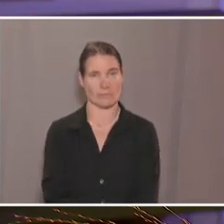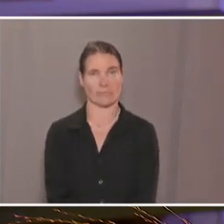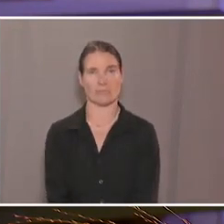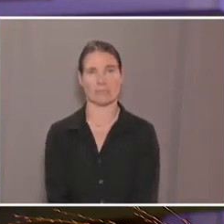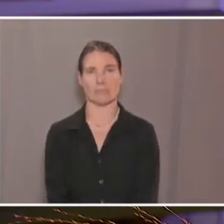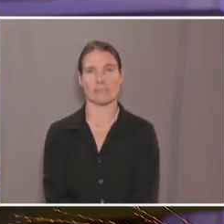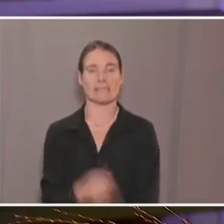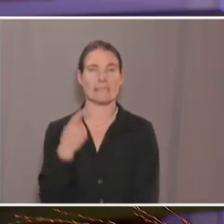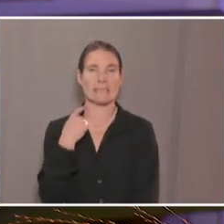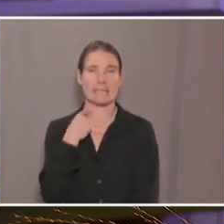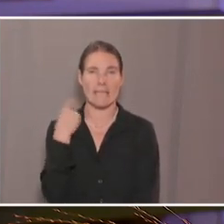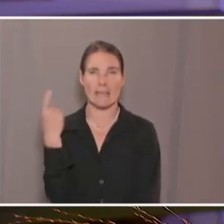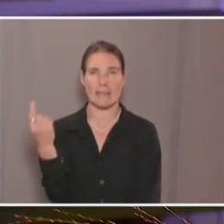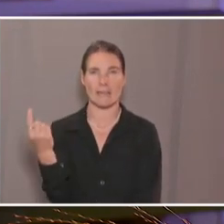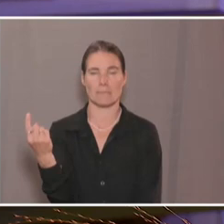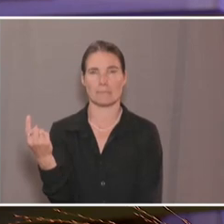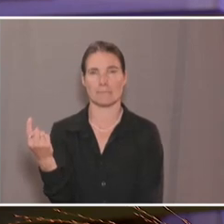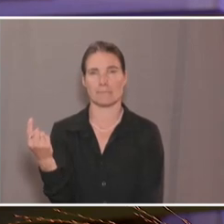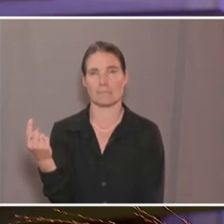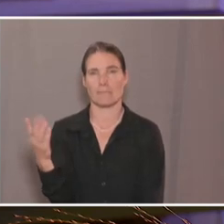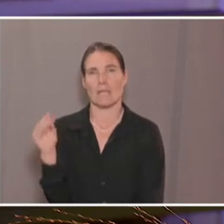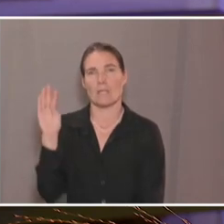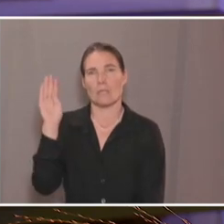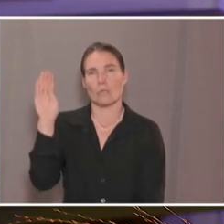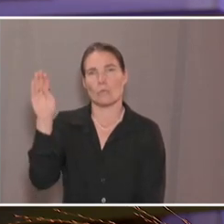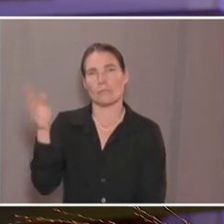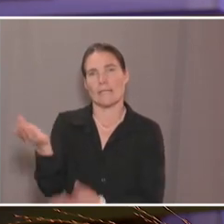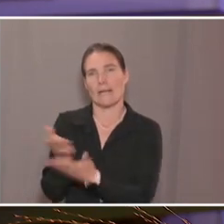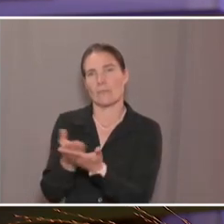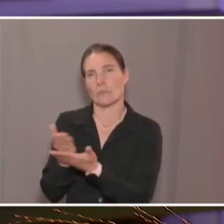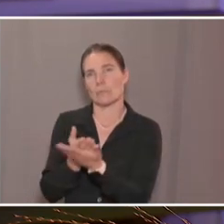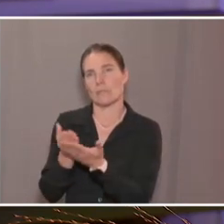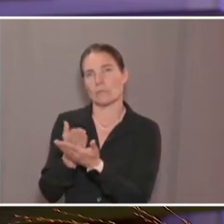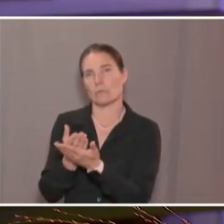als in Kiel mit der zukünftigen Ausbildung,